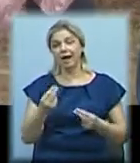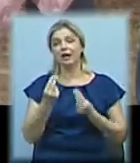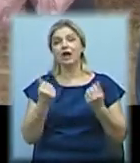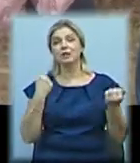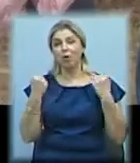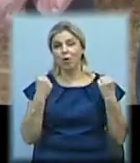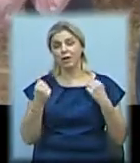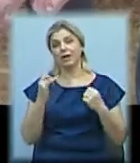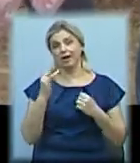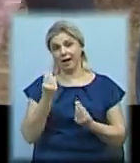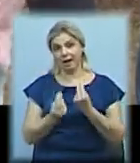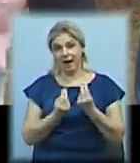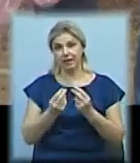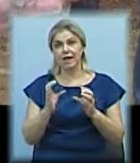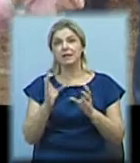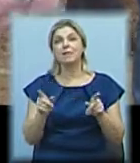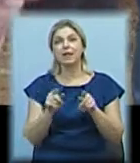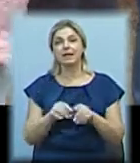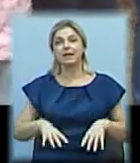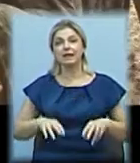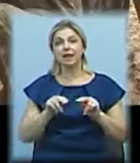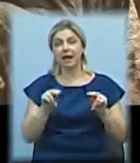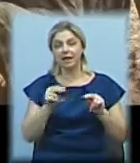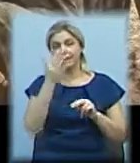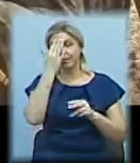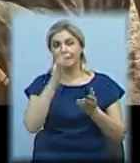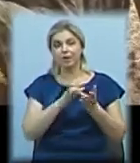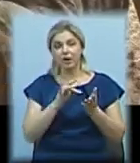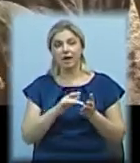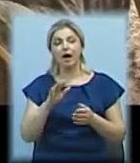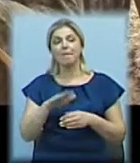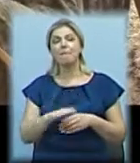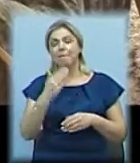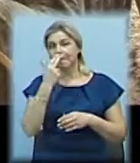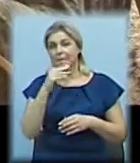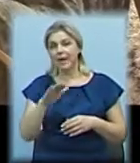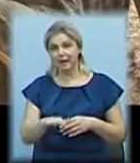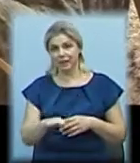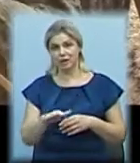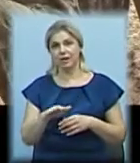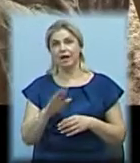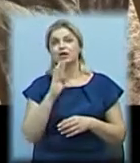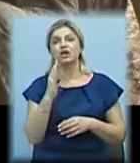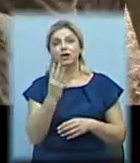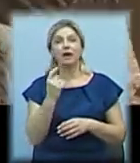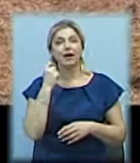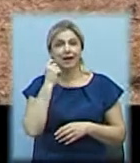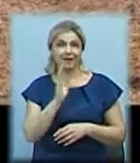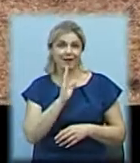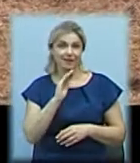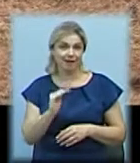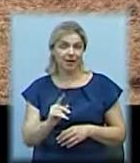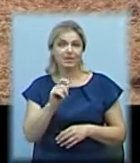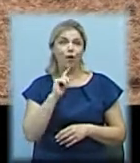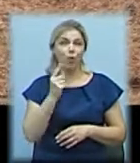спортом. З допомогою тренера з лука намагається поцілити наймолодша учасниця айкідо-клубу – 4-річна Марійка Кизима. За